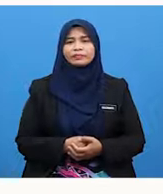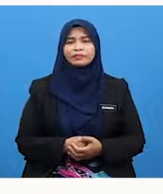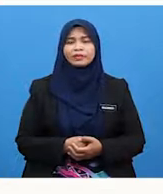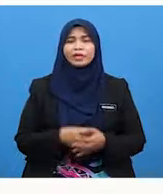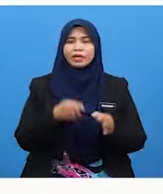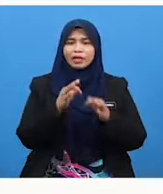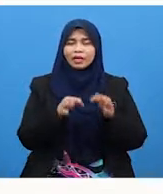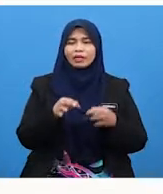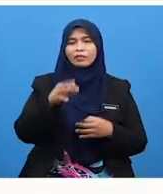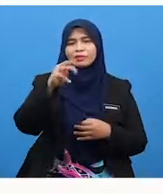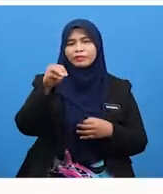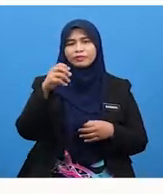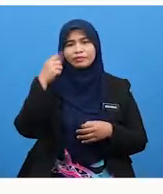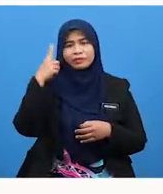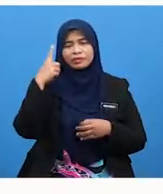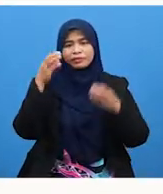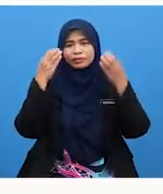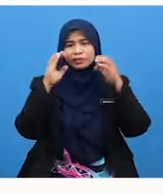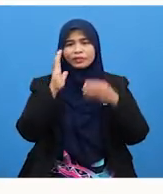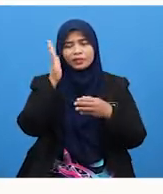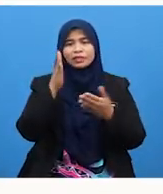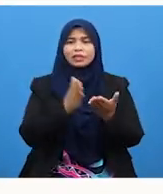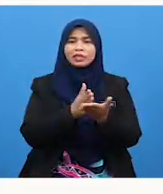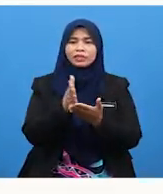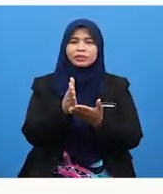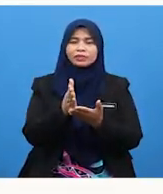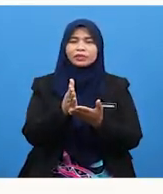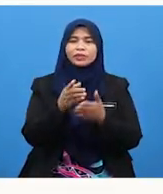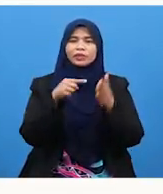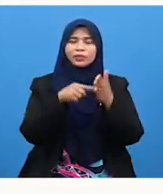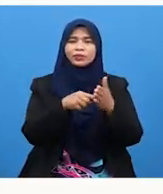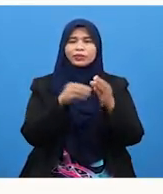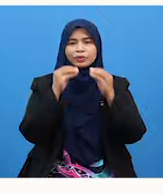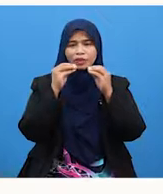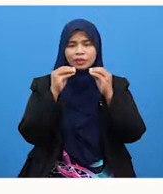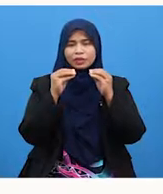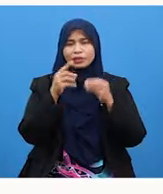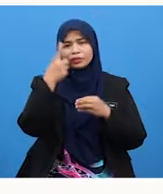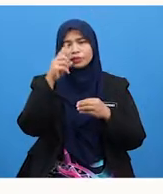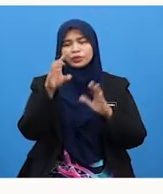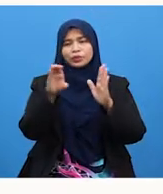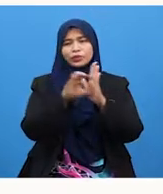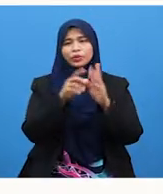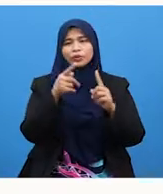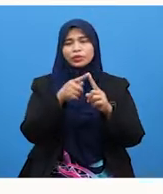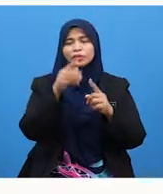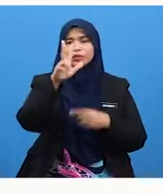Kalau murid-murid faham, cikgu akan teruskan tunjuk ajar bagi contoh kedua.